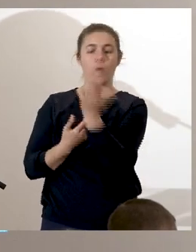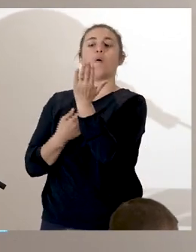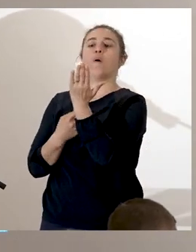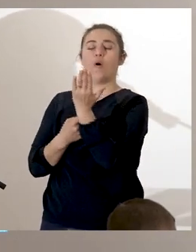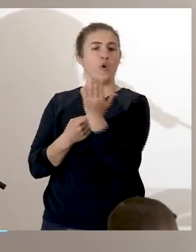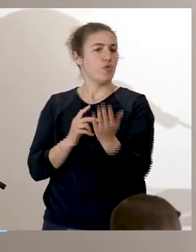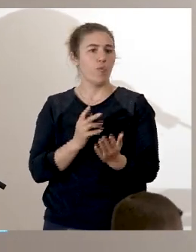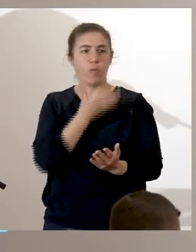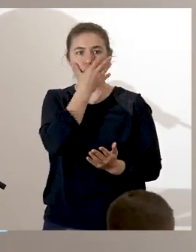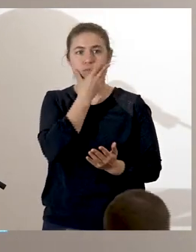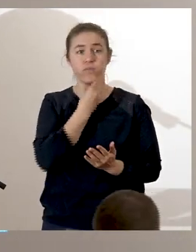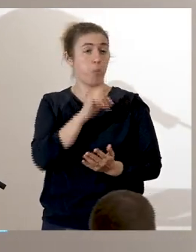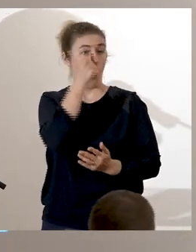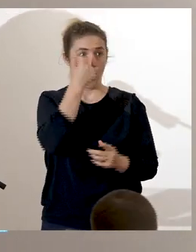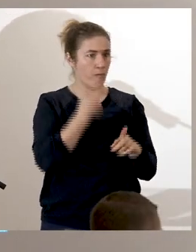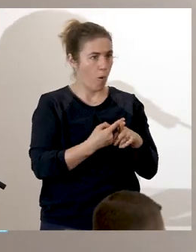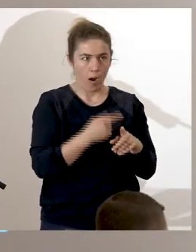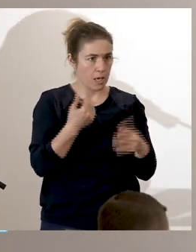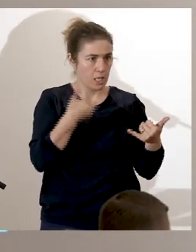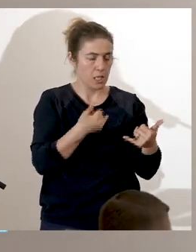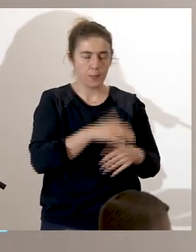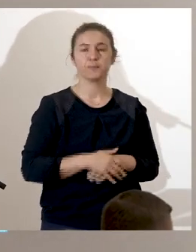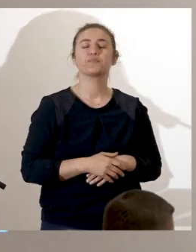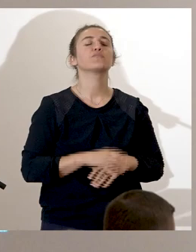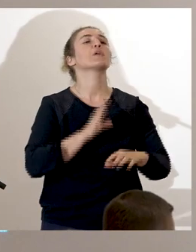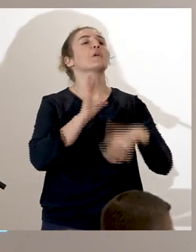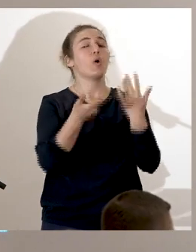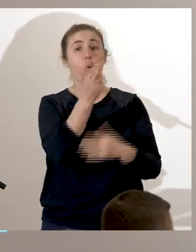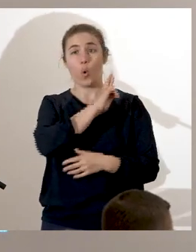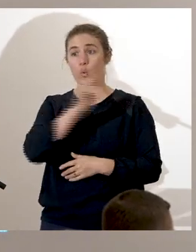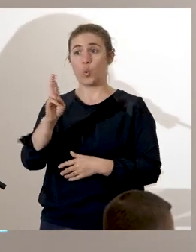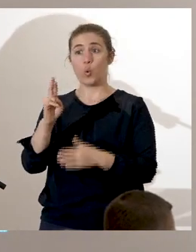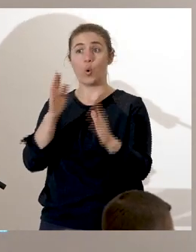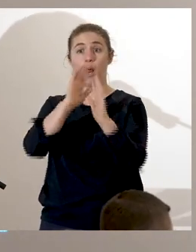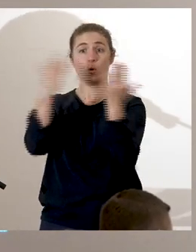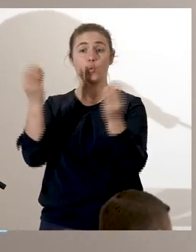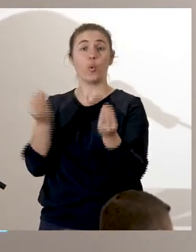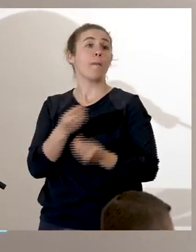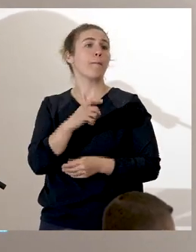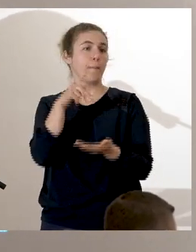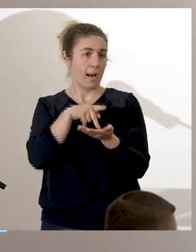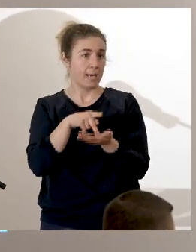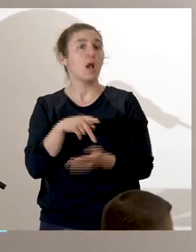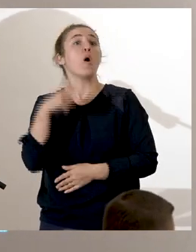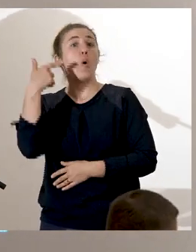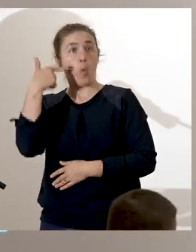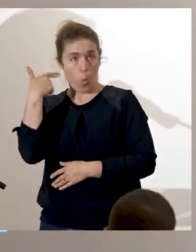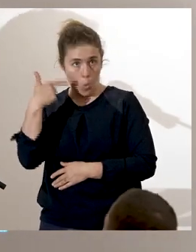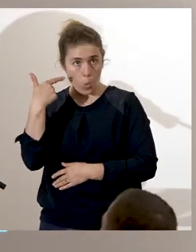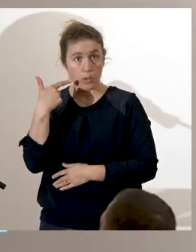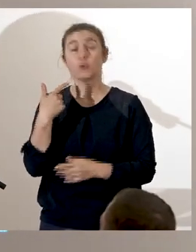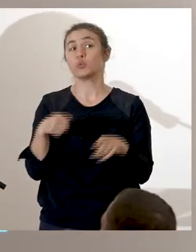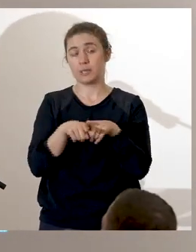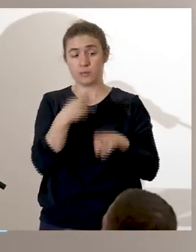genre dans cette région du monde. À son retour, il va exposer à Paris et à Londres et il va surtout publier